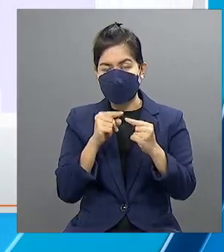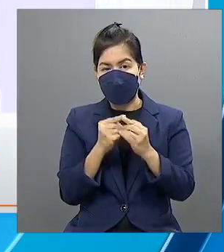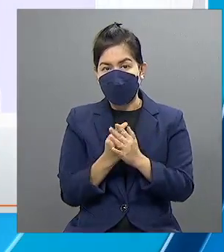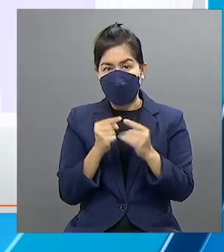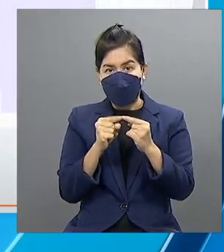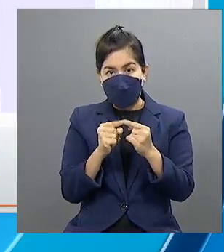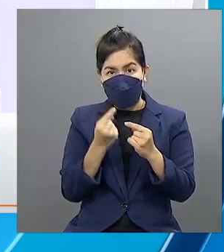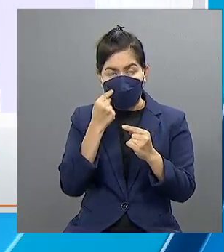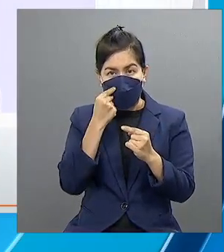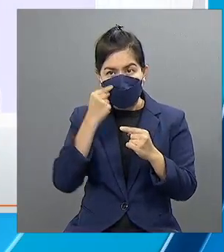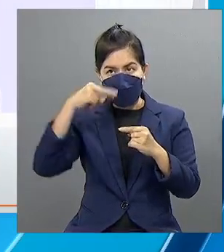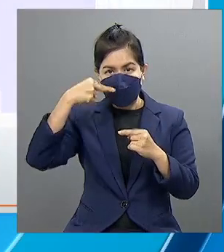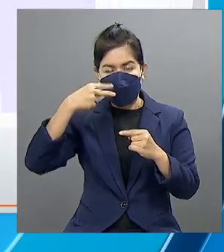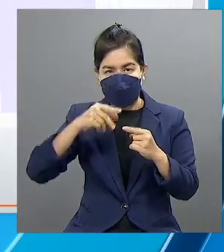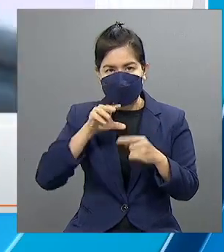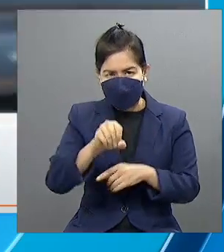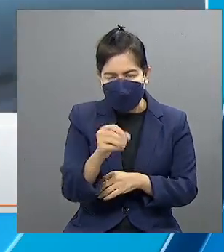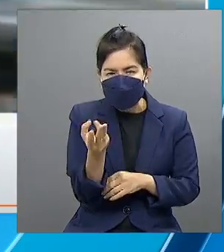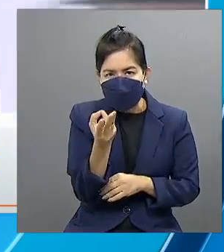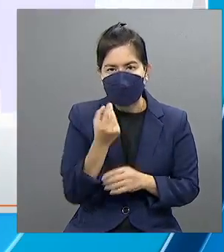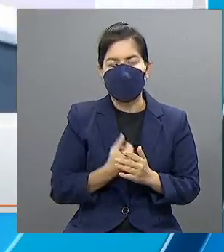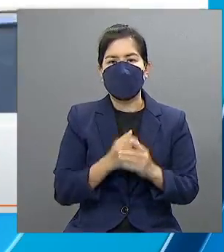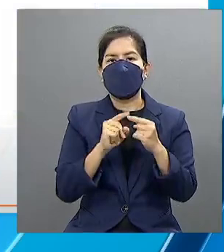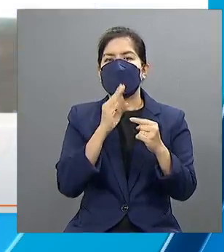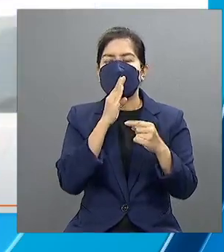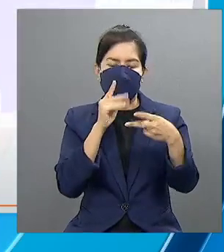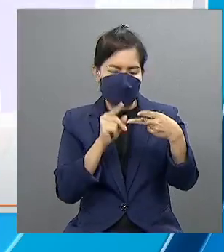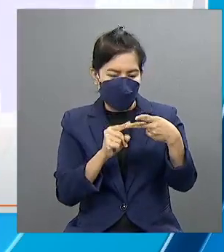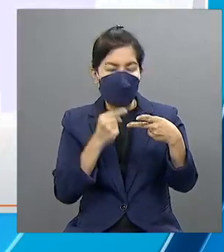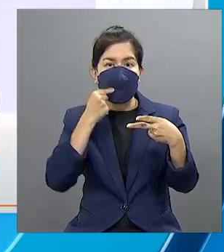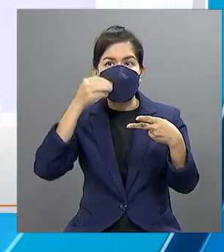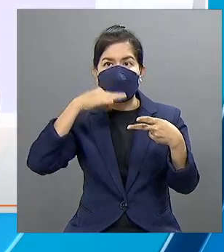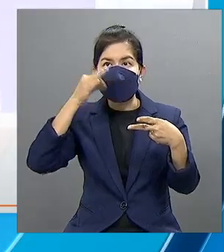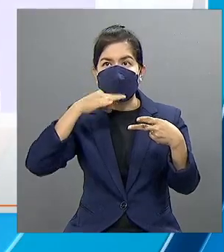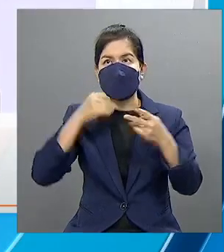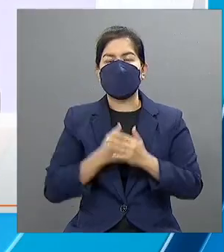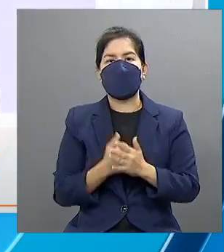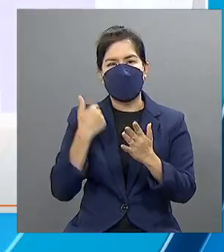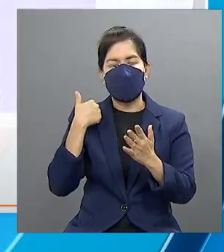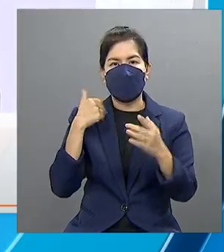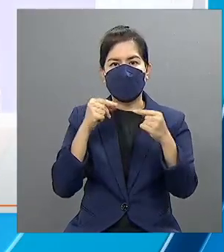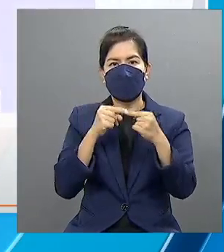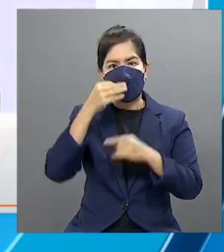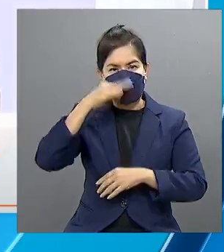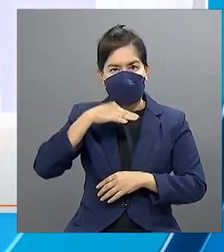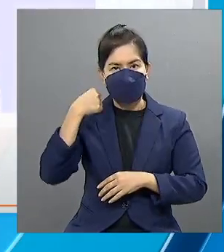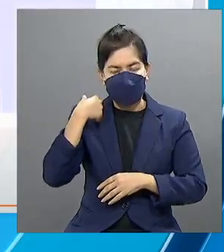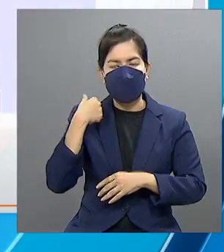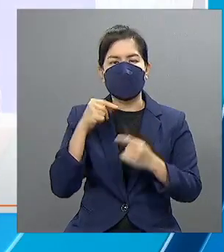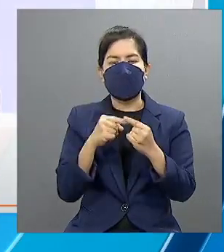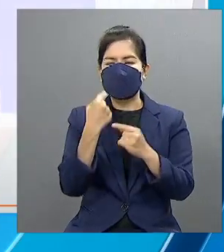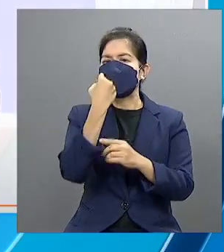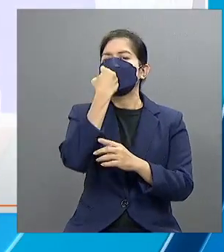ายเนี่ยก็มีความไวเพียงพอใกล้เคียงกับการตรวจแยงจมูกที่เข้าไปครึ่งหนึ่งไม่ต้องแยงเข้าไปลึกสุดนะครับเพียงแต่ว่